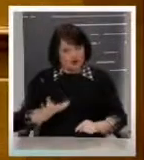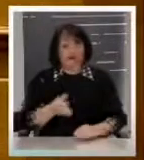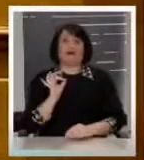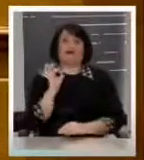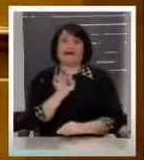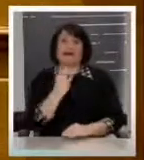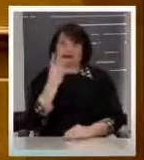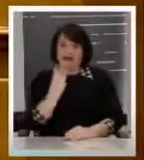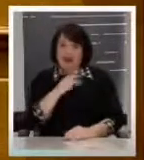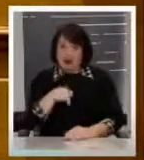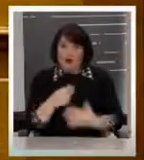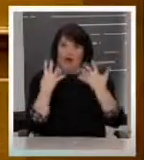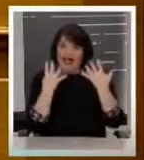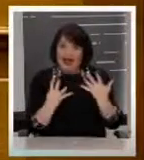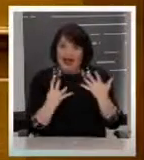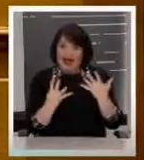στο